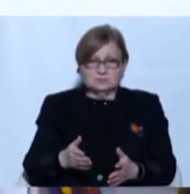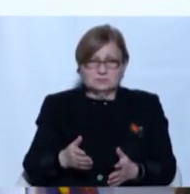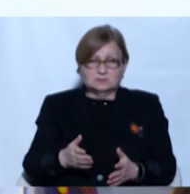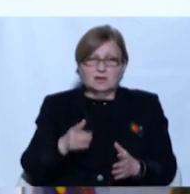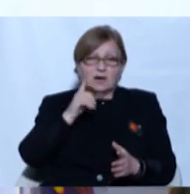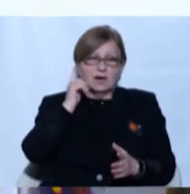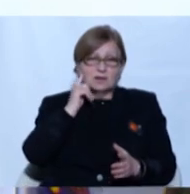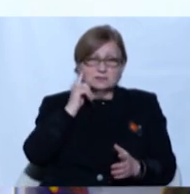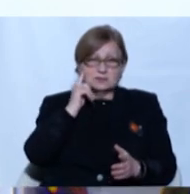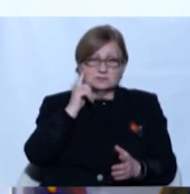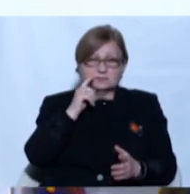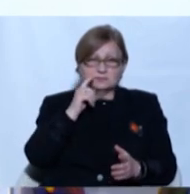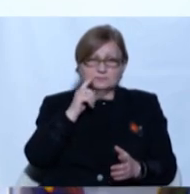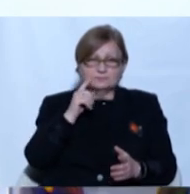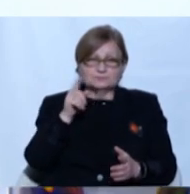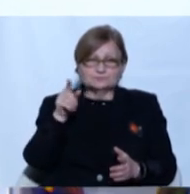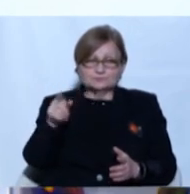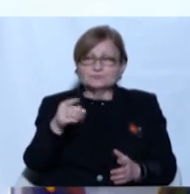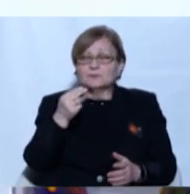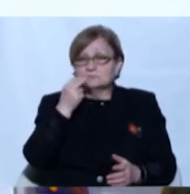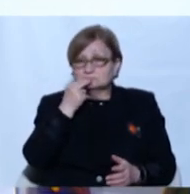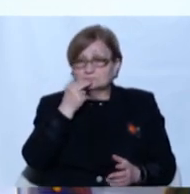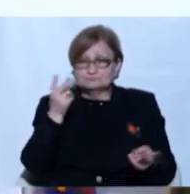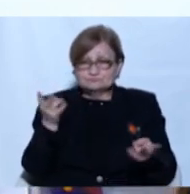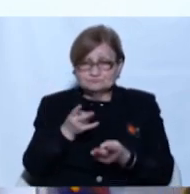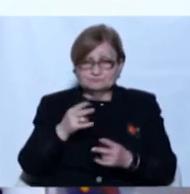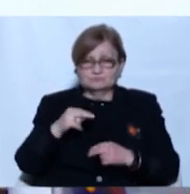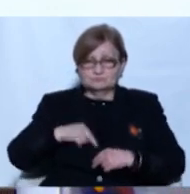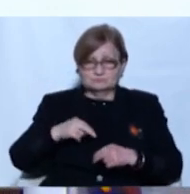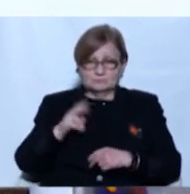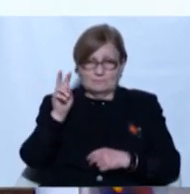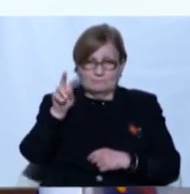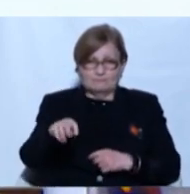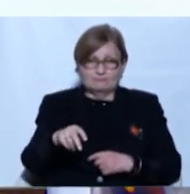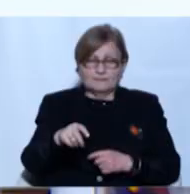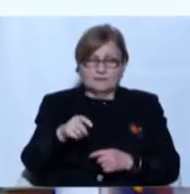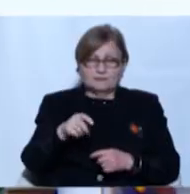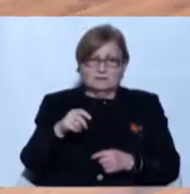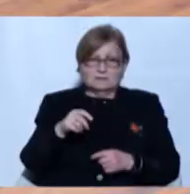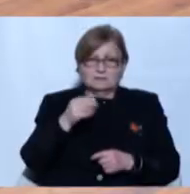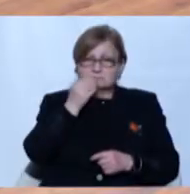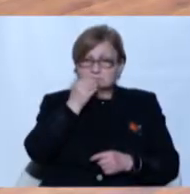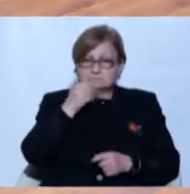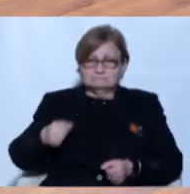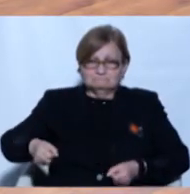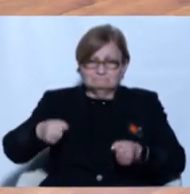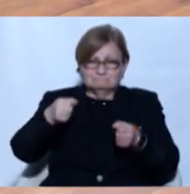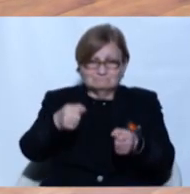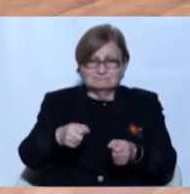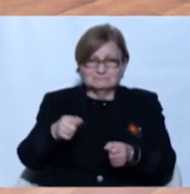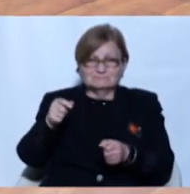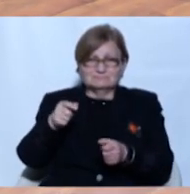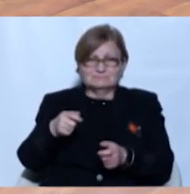ახალგაზრდა ადამიანი კი რასაკვირველია სარჩოც უნდოდა და აგერ ესე იგი მუშავყავდაო და სადილი წავიღეო და უნდა დავდგარიყავ